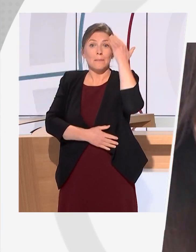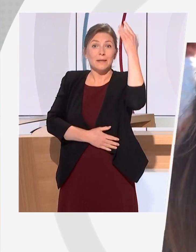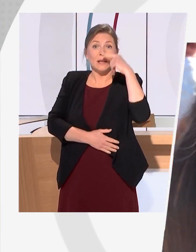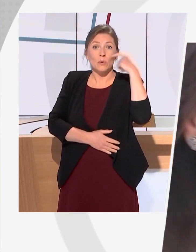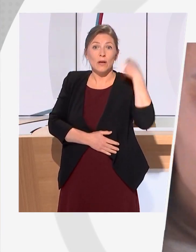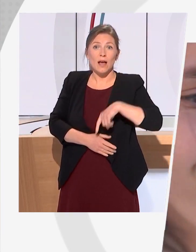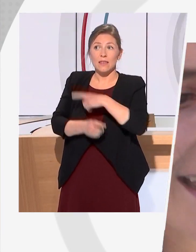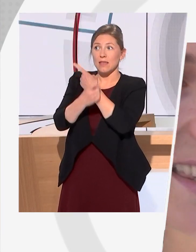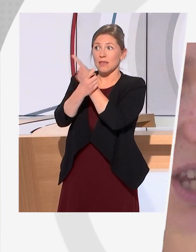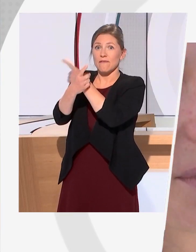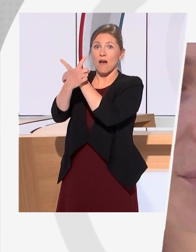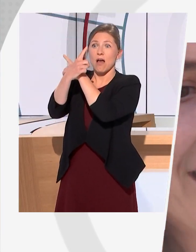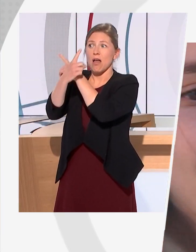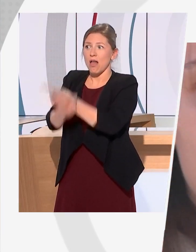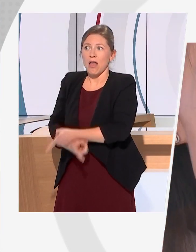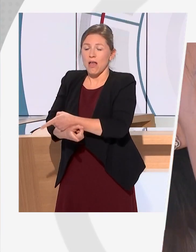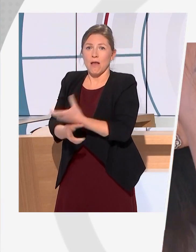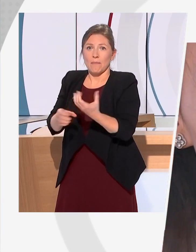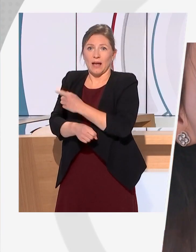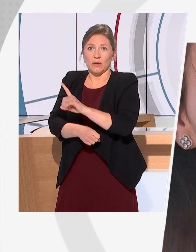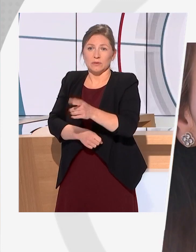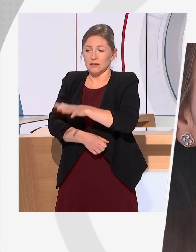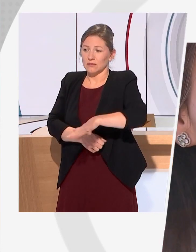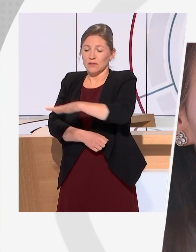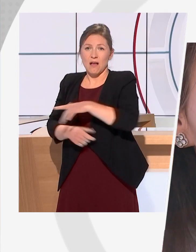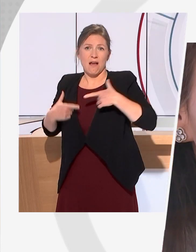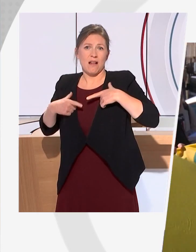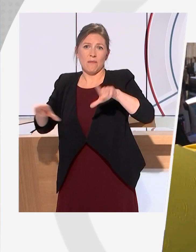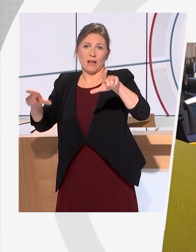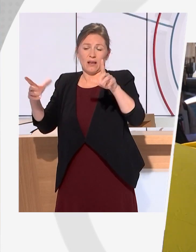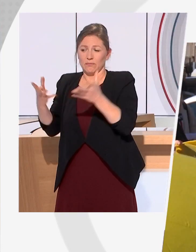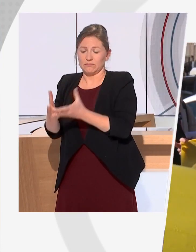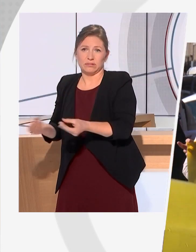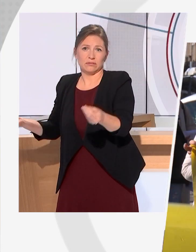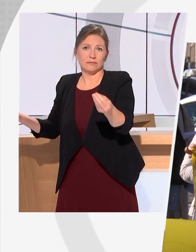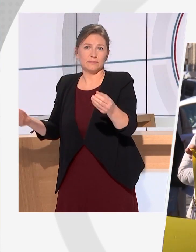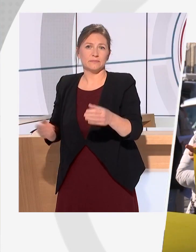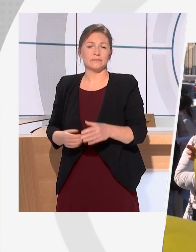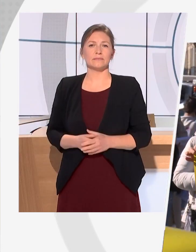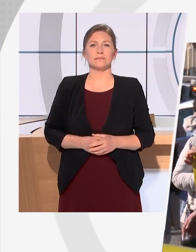arrêté si jamais l'Ukraine ne peut se défendre correctement.